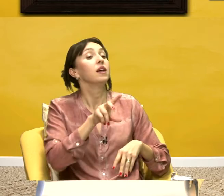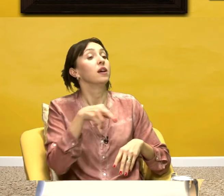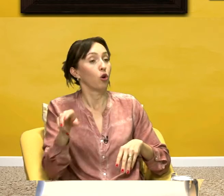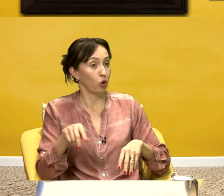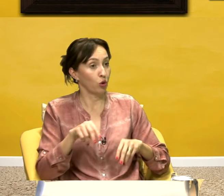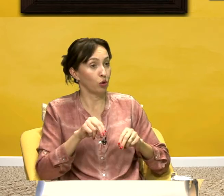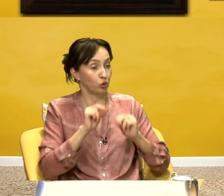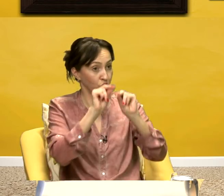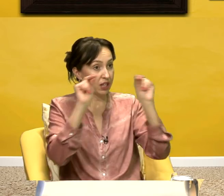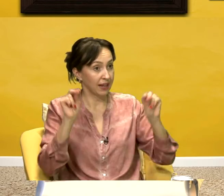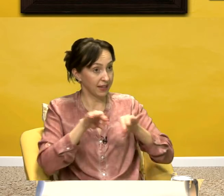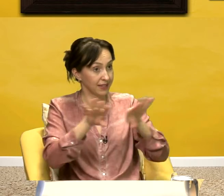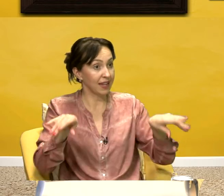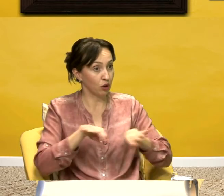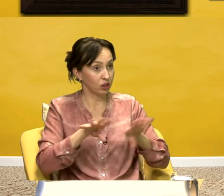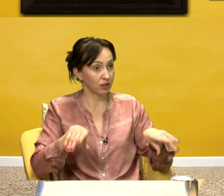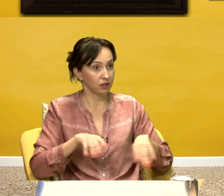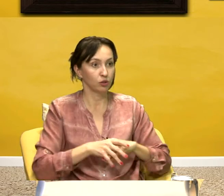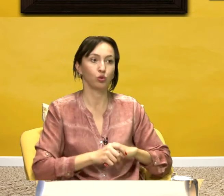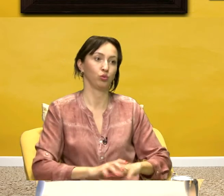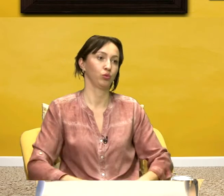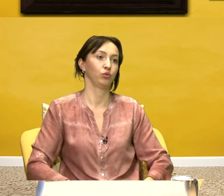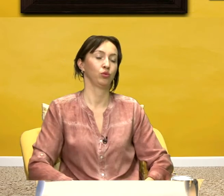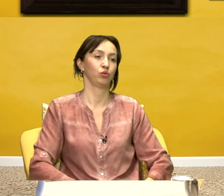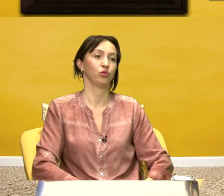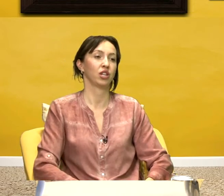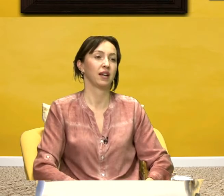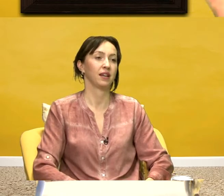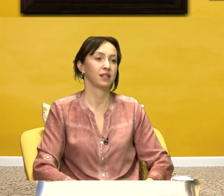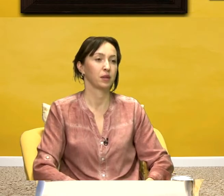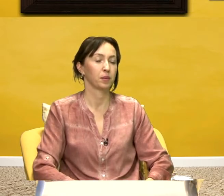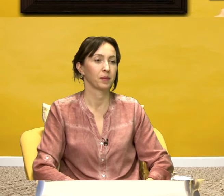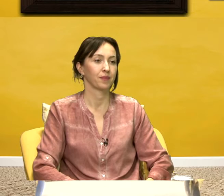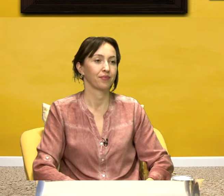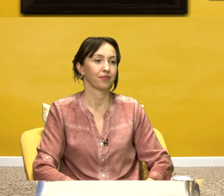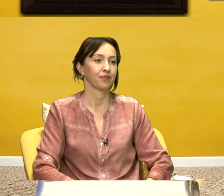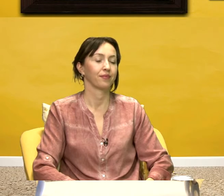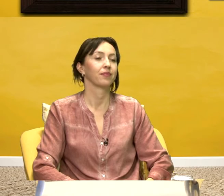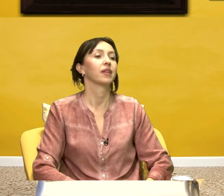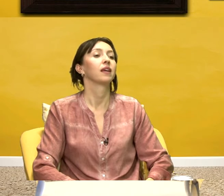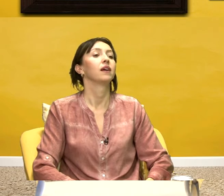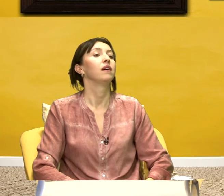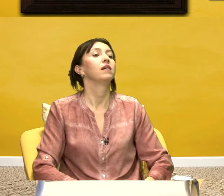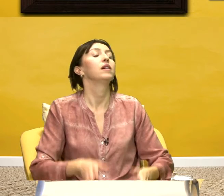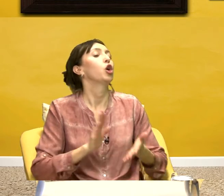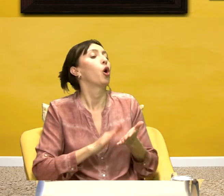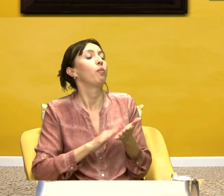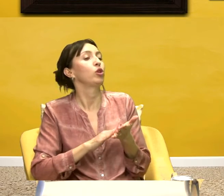animale. O duce la lecții de not? Nu. Nu-i Din ce place la cauză? lecții.